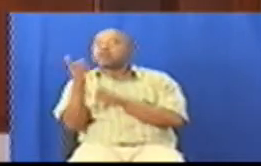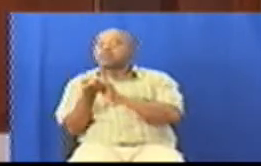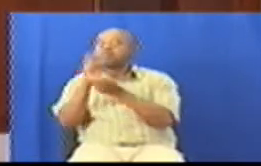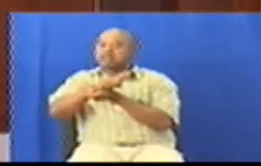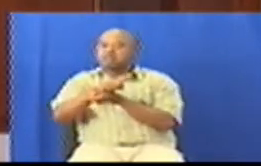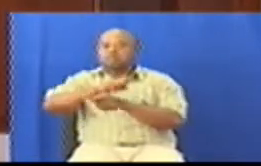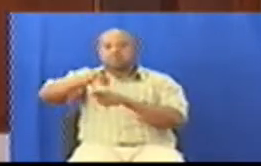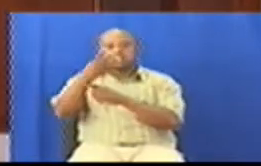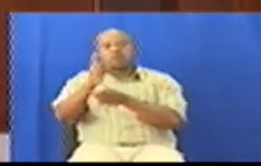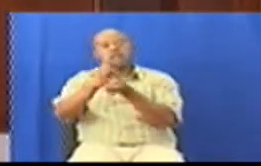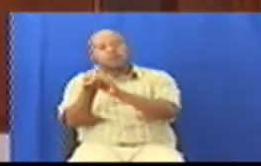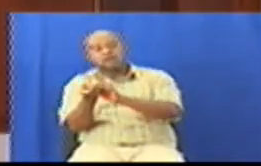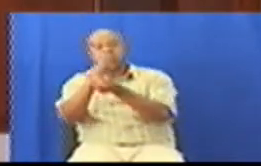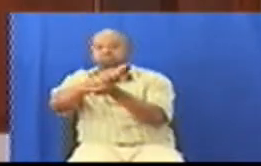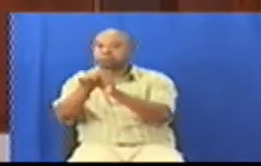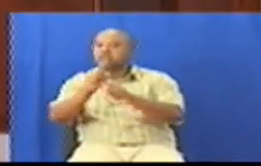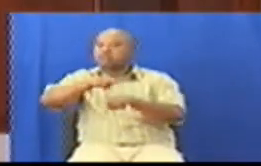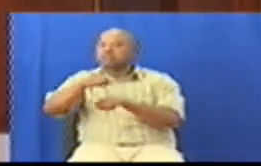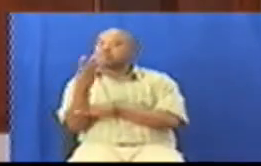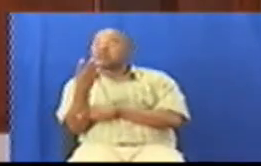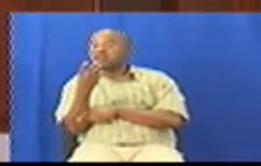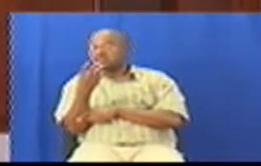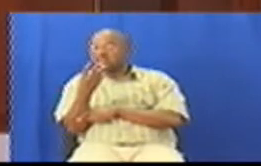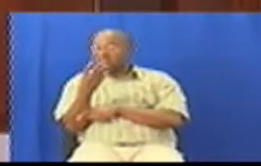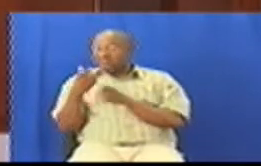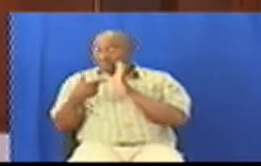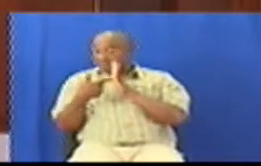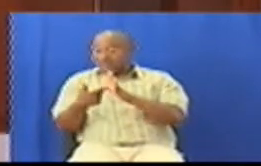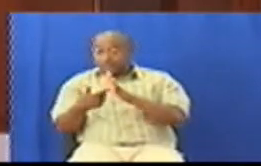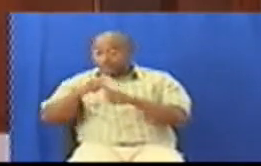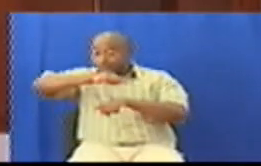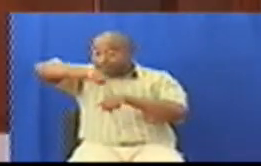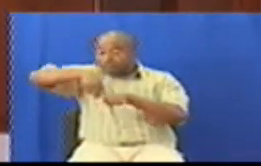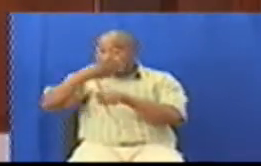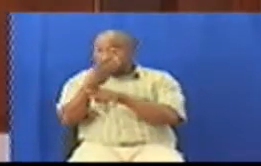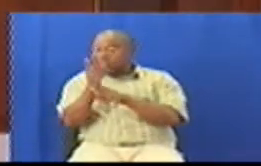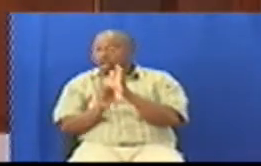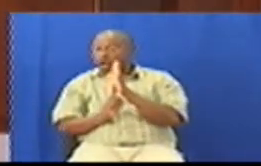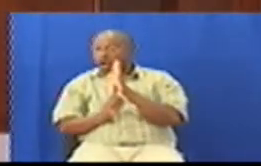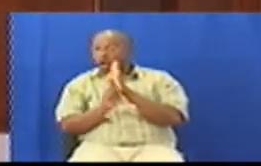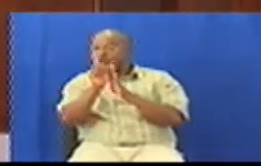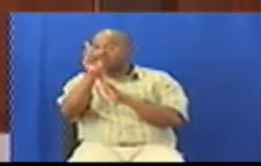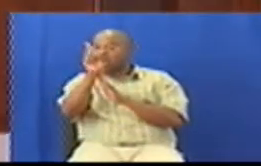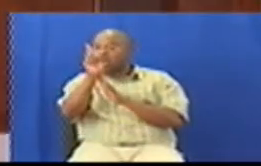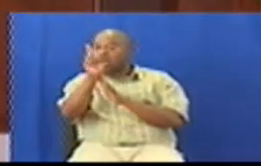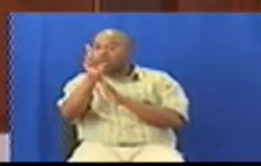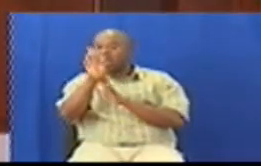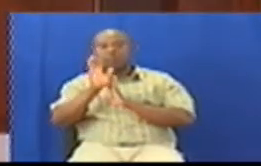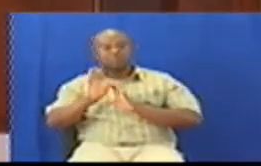Zaidi ya hapo, yenyewe inabeba ule uchafu tena, na hiyo maski ya box huwezi